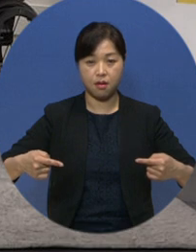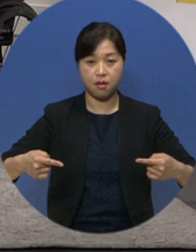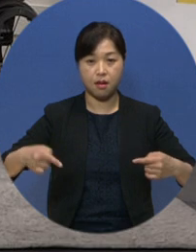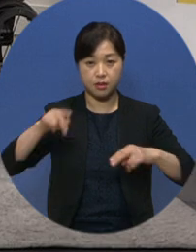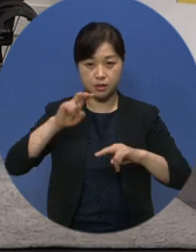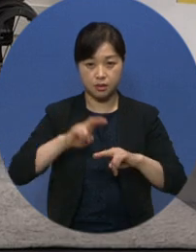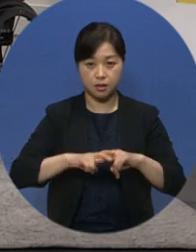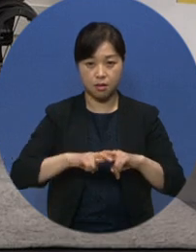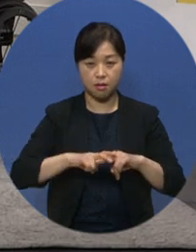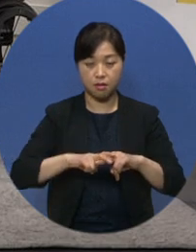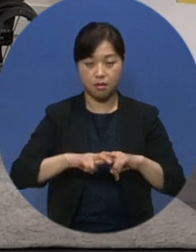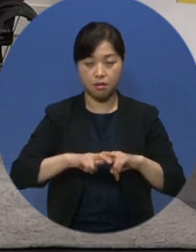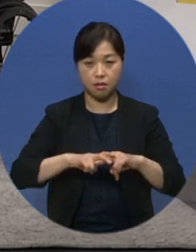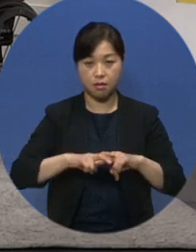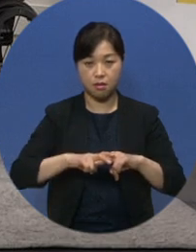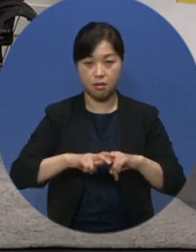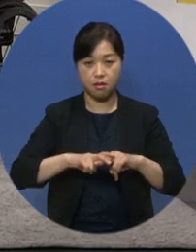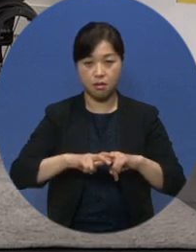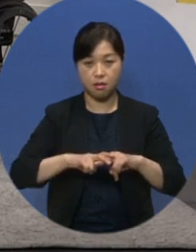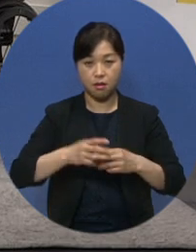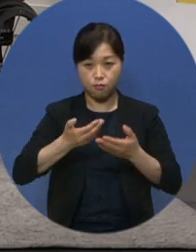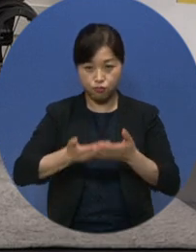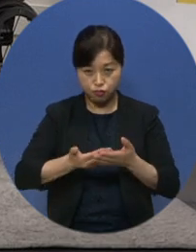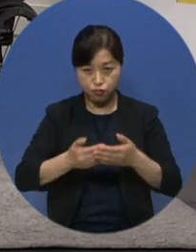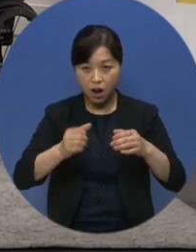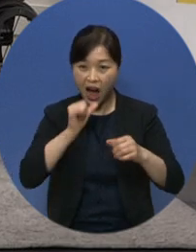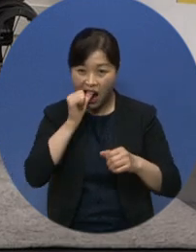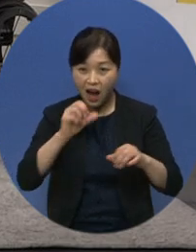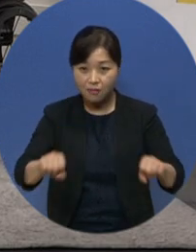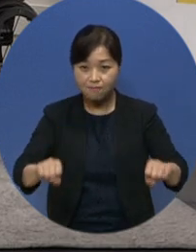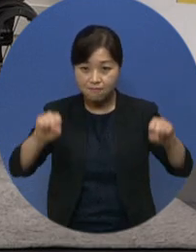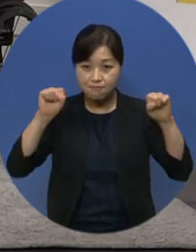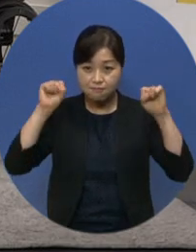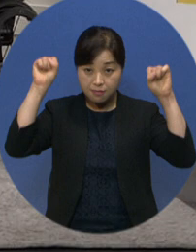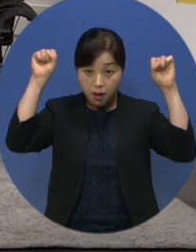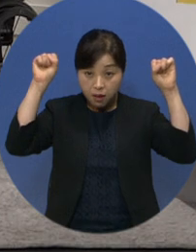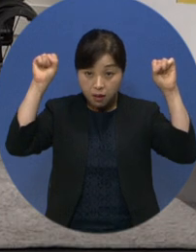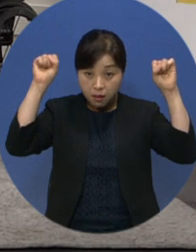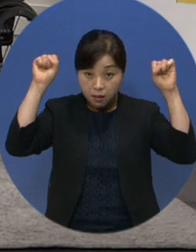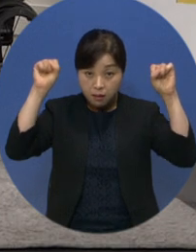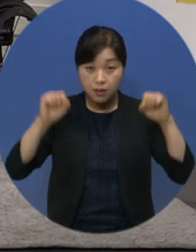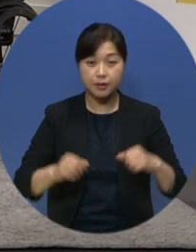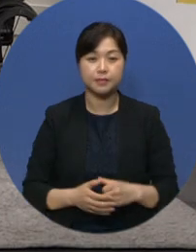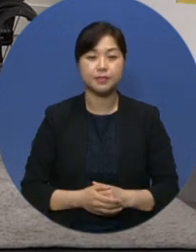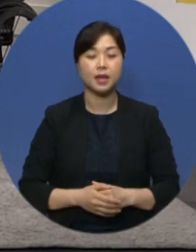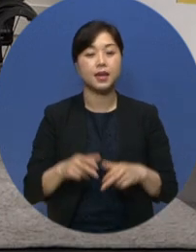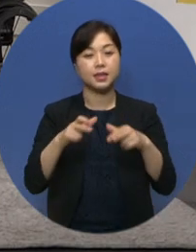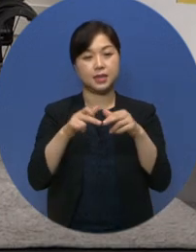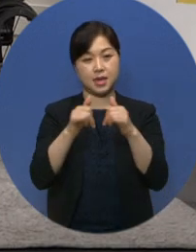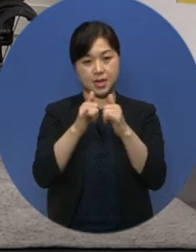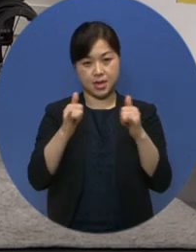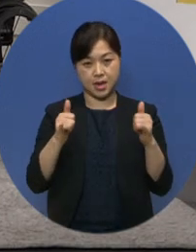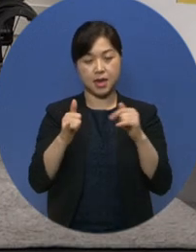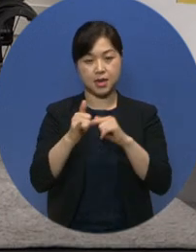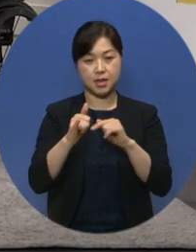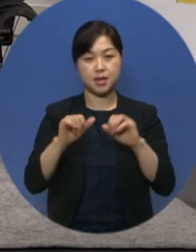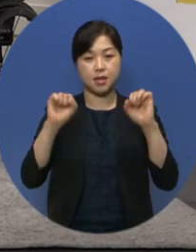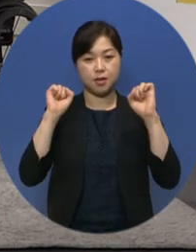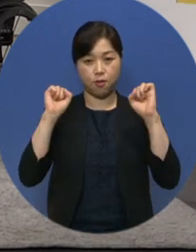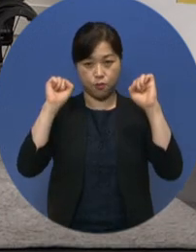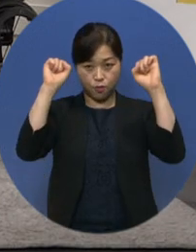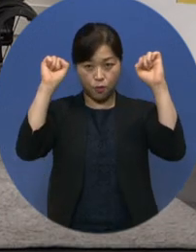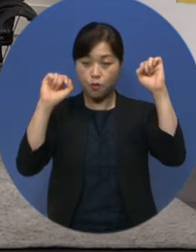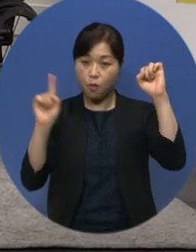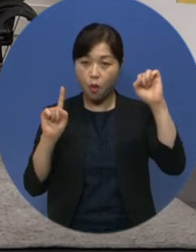무게에 있는 에 기부를 듭니까 그러니까 장애인 제 역 또는 벤치프레스를 합니다